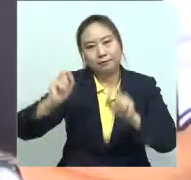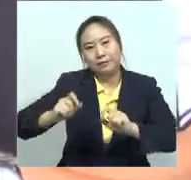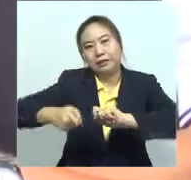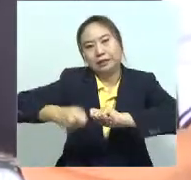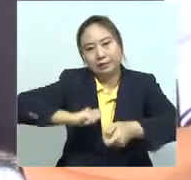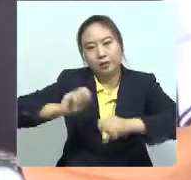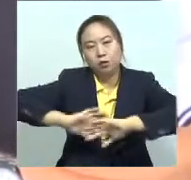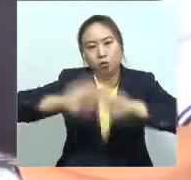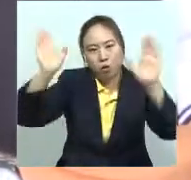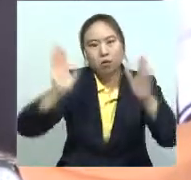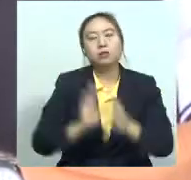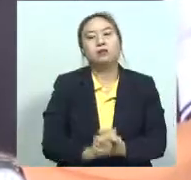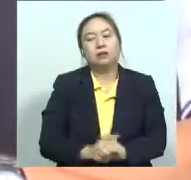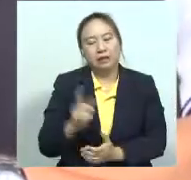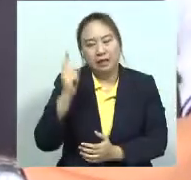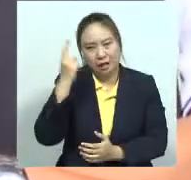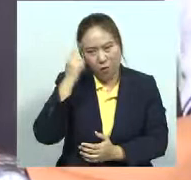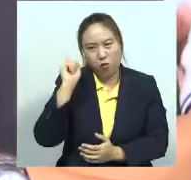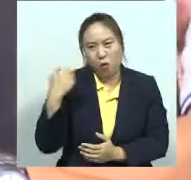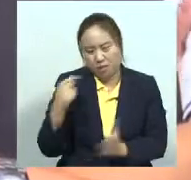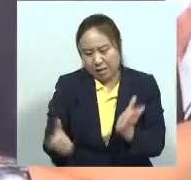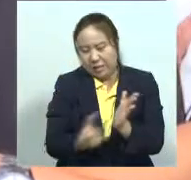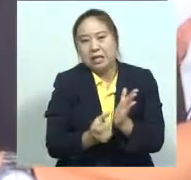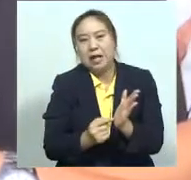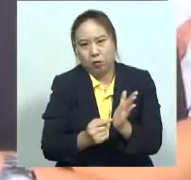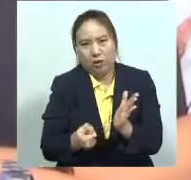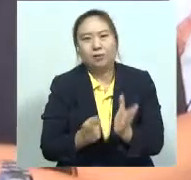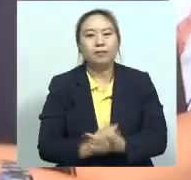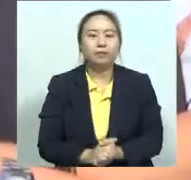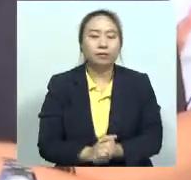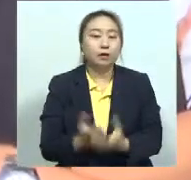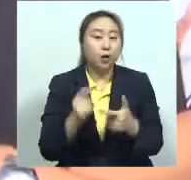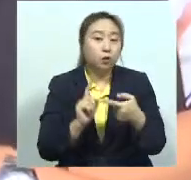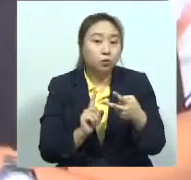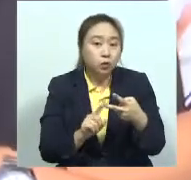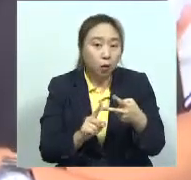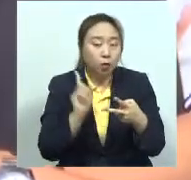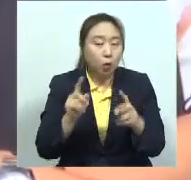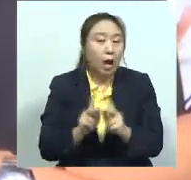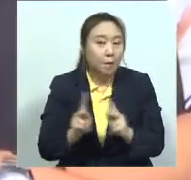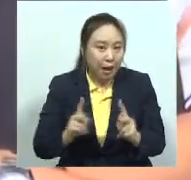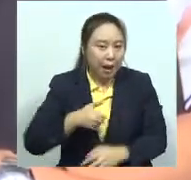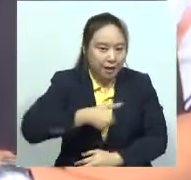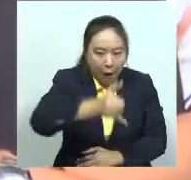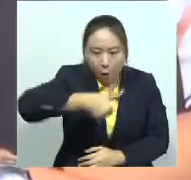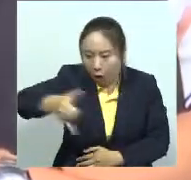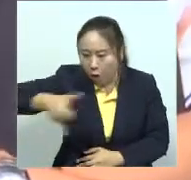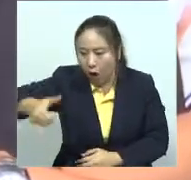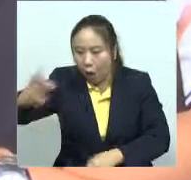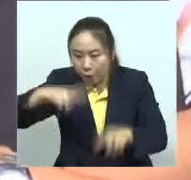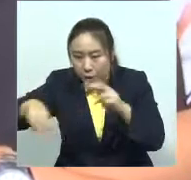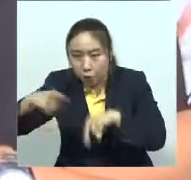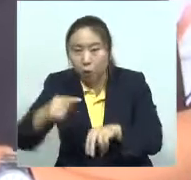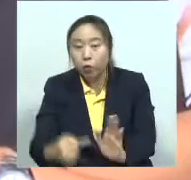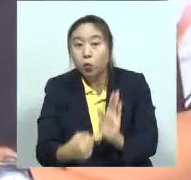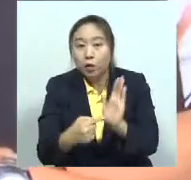อย่างไรเนี่ยน่าจะมีเงื่อนไขตรงนี้ด้วยนะครับเรื่องที่สองจะต้องมีคณะกรรมการไปตรวจกันหลายๆระดับเช่นในอำเภอกับท้